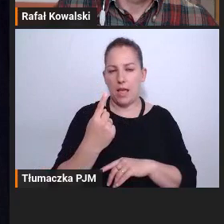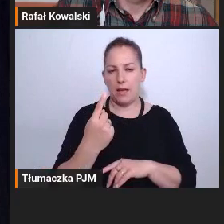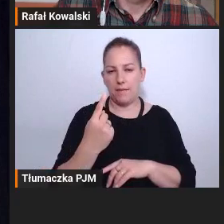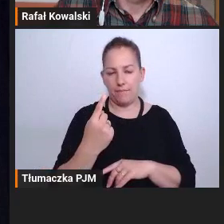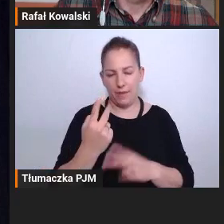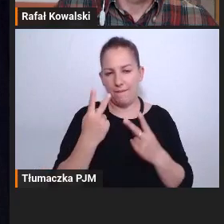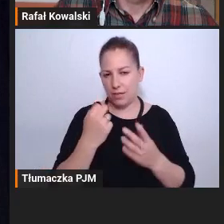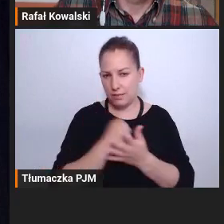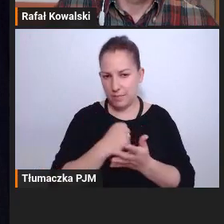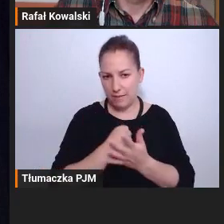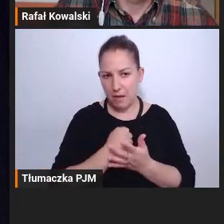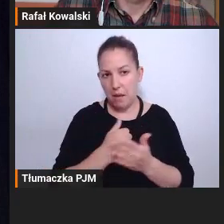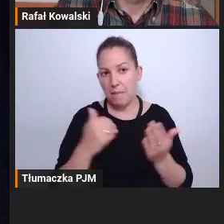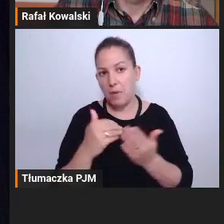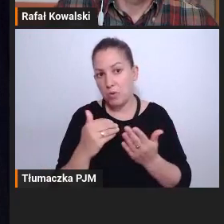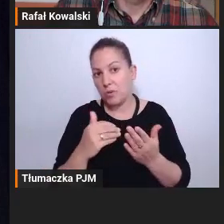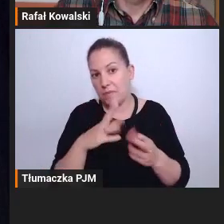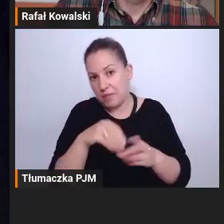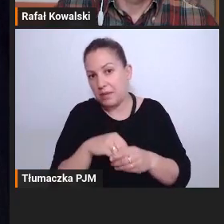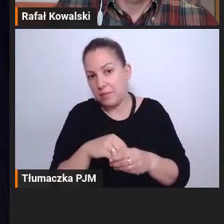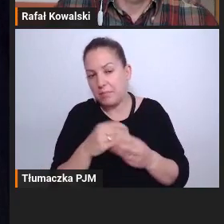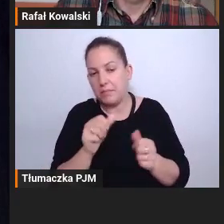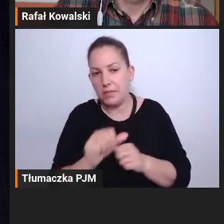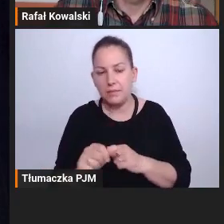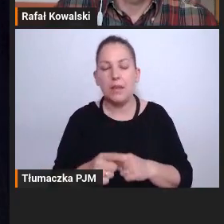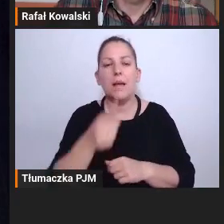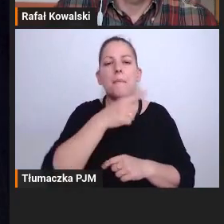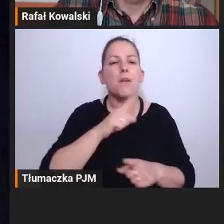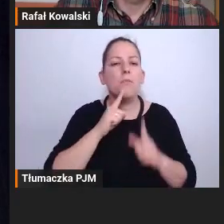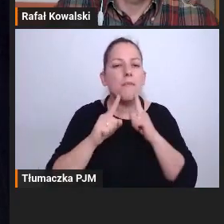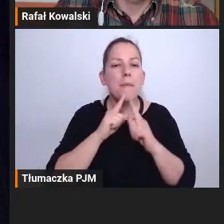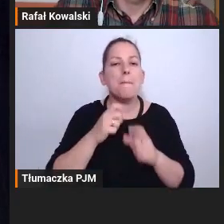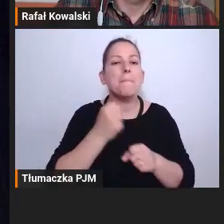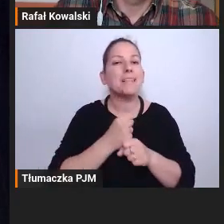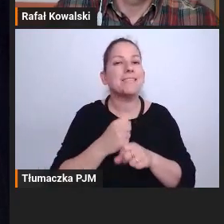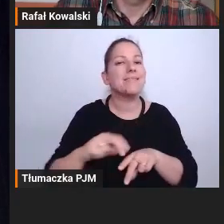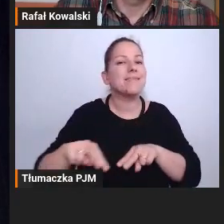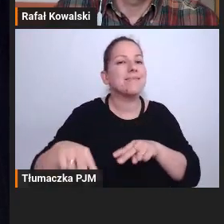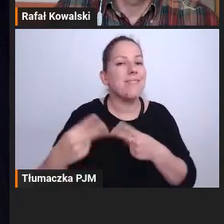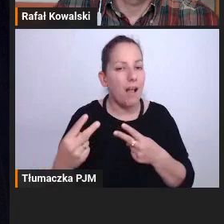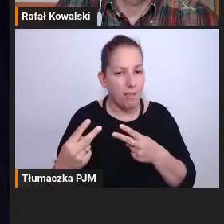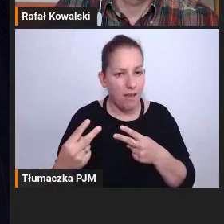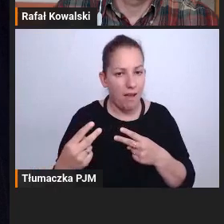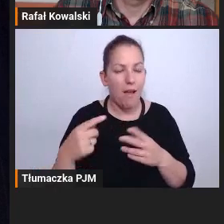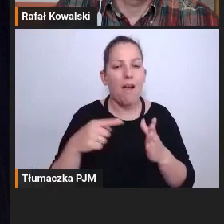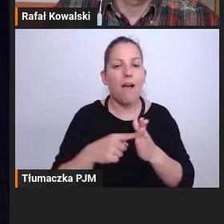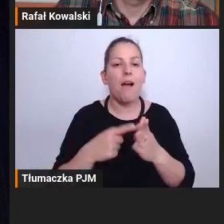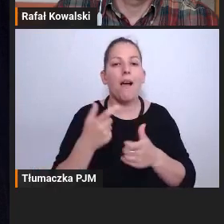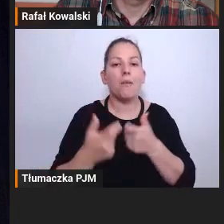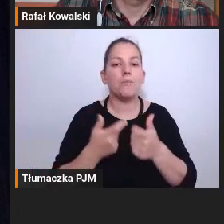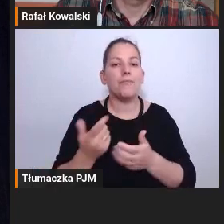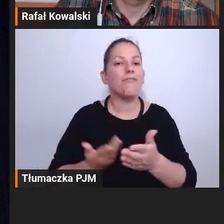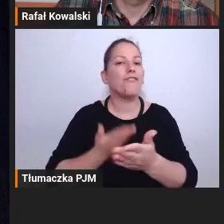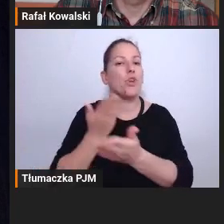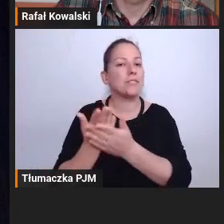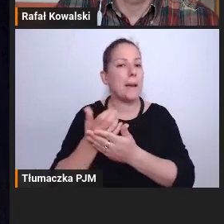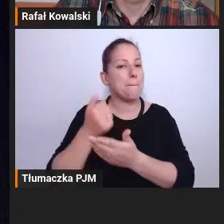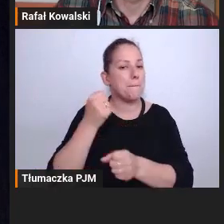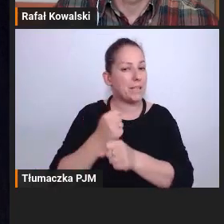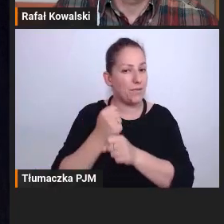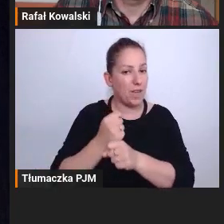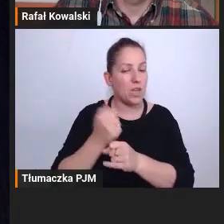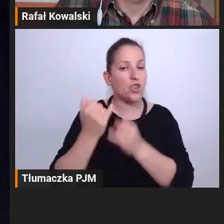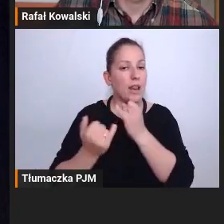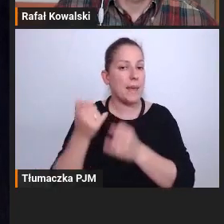istotną kwestię, która może się pojawić, bo myśmy rozmawiali o tym, że praca zdalna jest wykonywana na wniosek pracownika i w sytuacji,